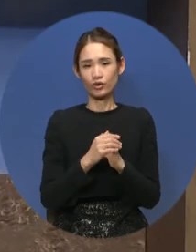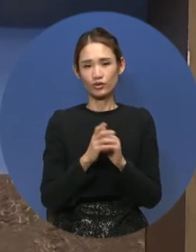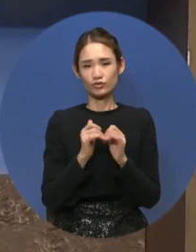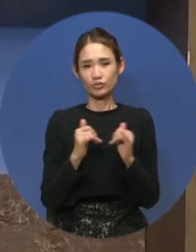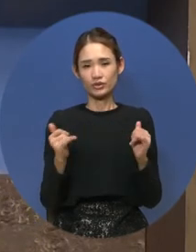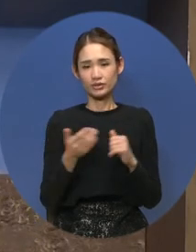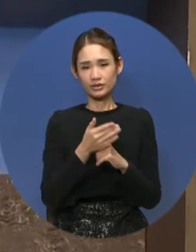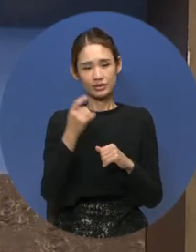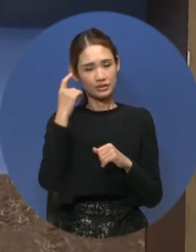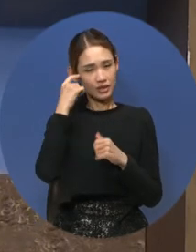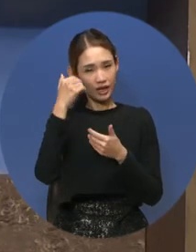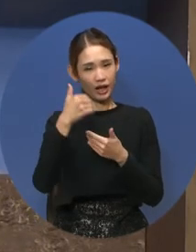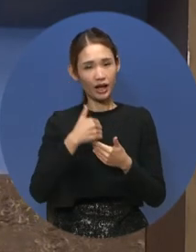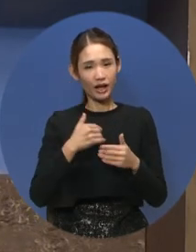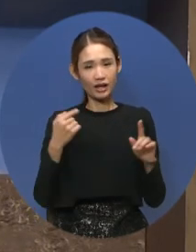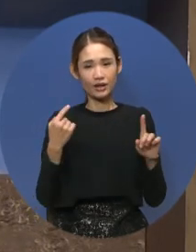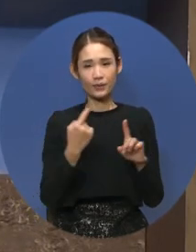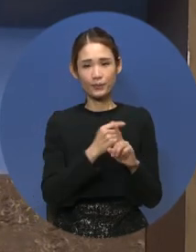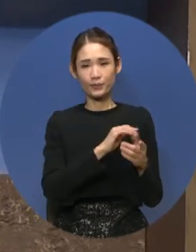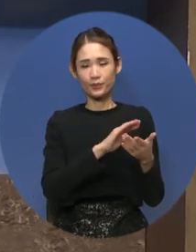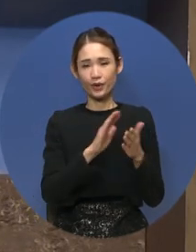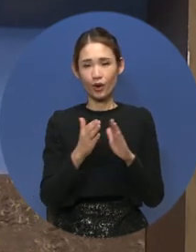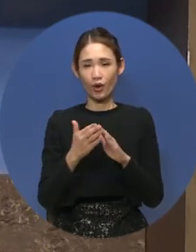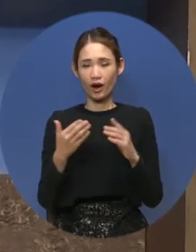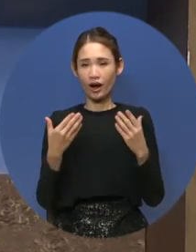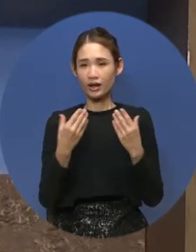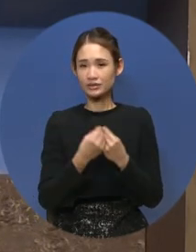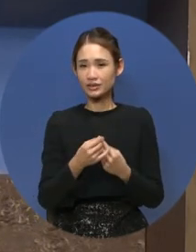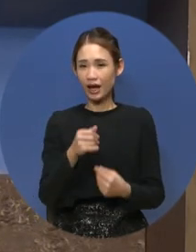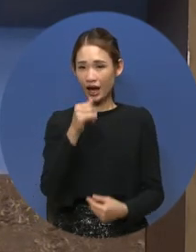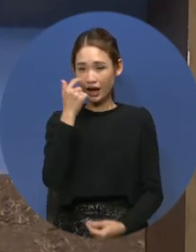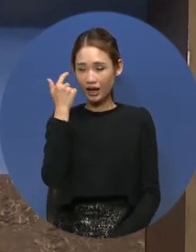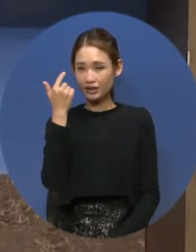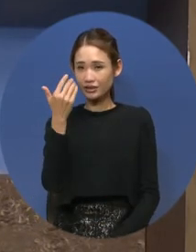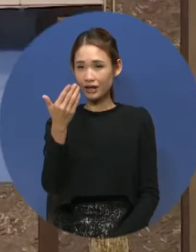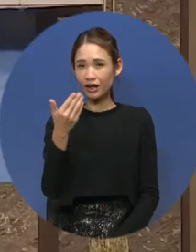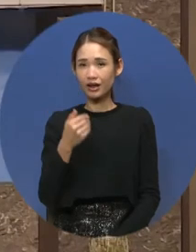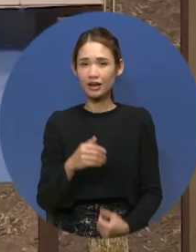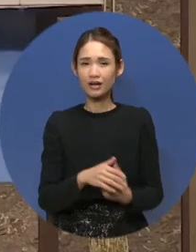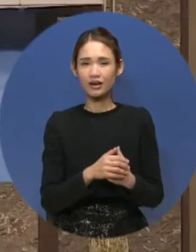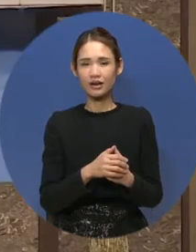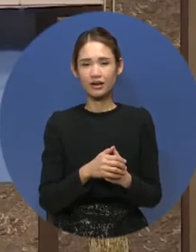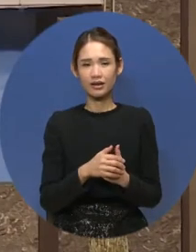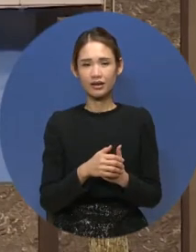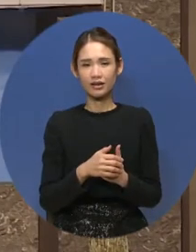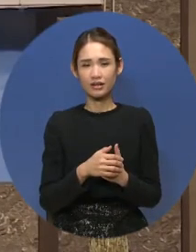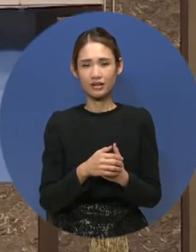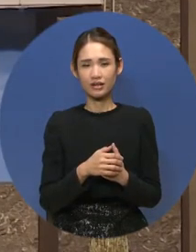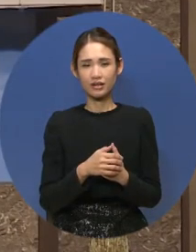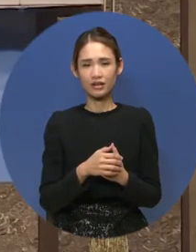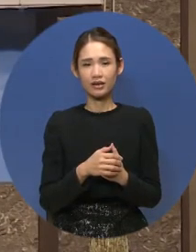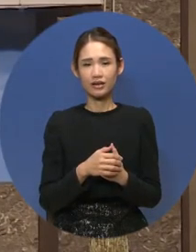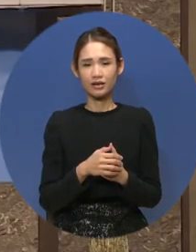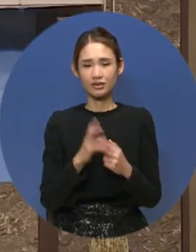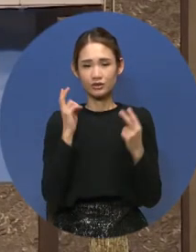국민들의 의견이 반영돼서 좀 변화가 된 그런 사례가 있나요? 취임하자마자